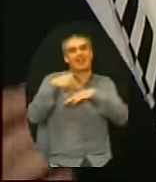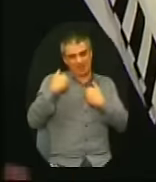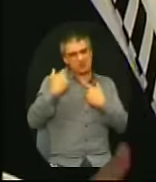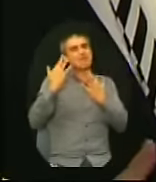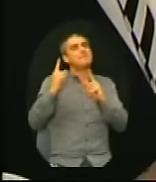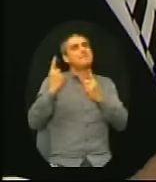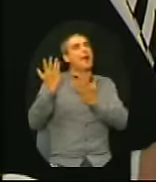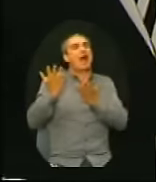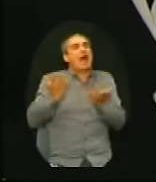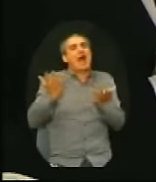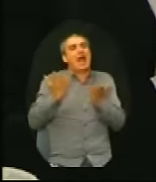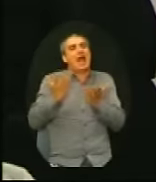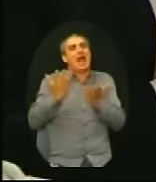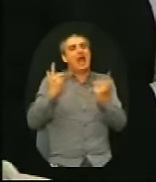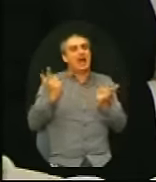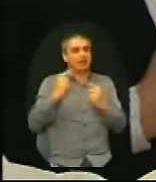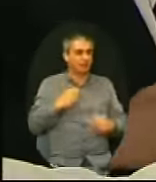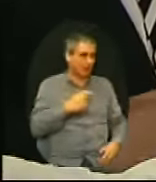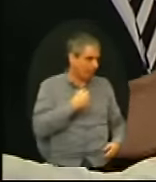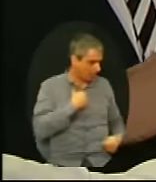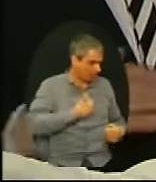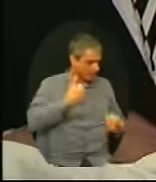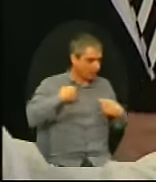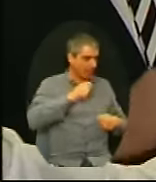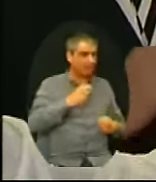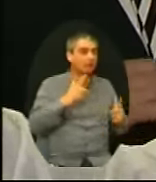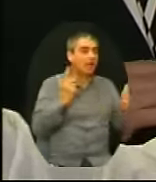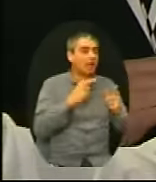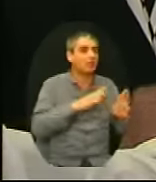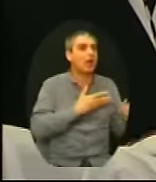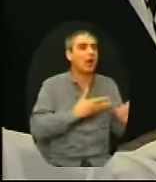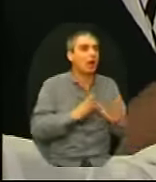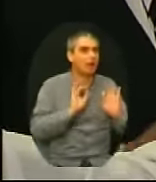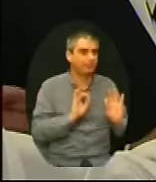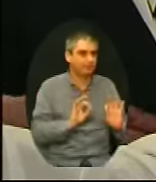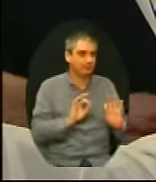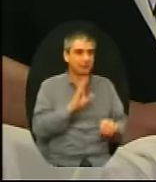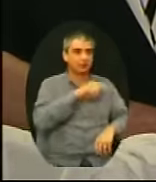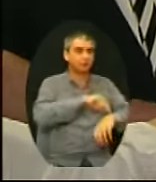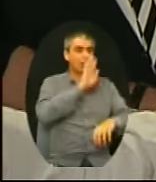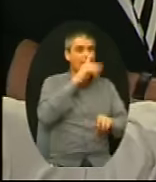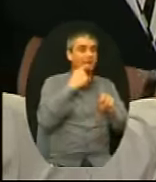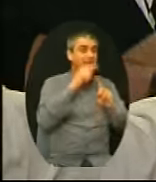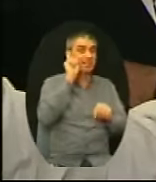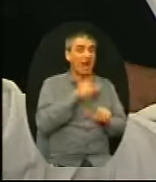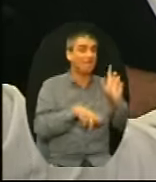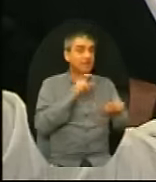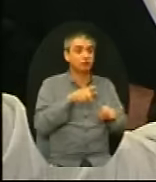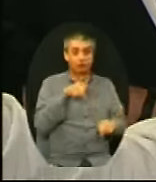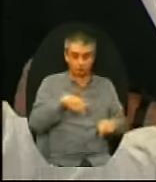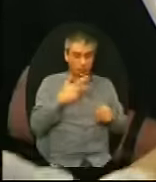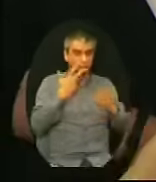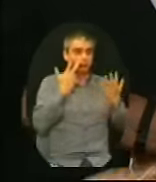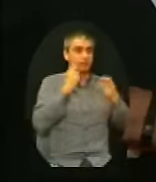תעדכן אותי מה קורה. איך הולך החגיגות? מנכ"ל הכנסת זה אני. החגיגות פה, הכל בסדר גמור. 4,500 איש פה, 80